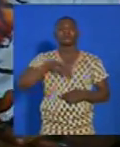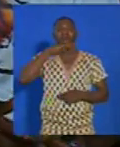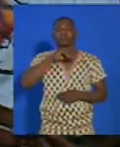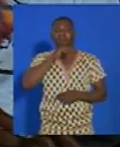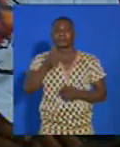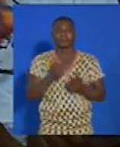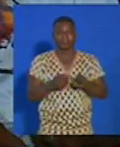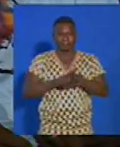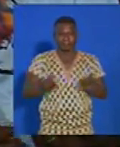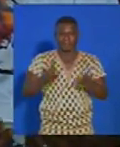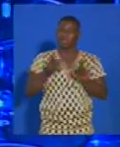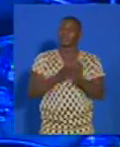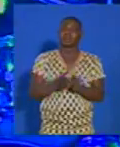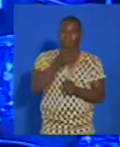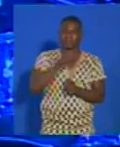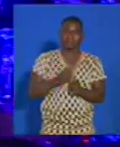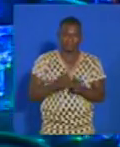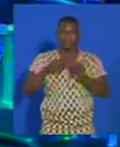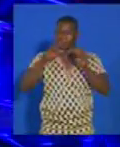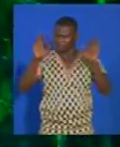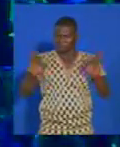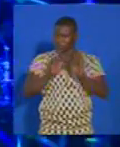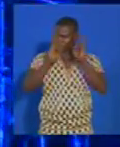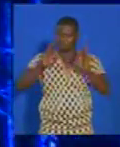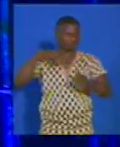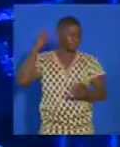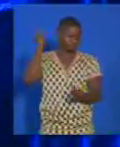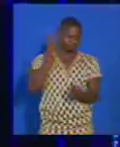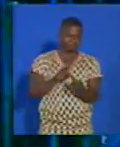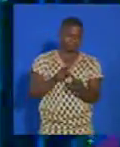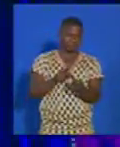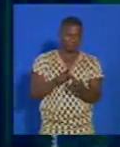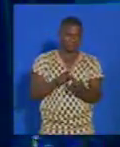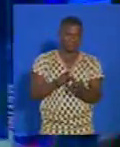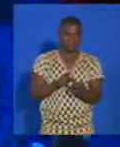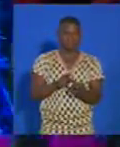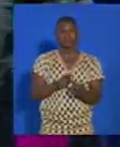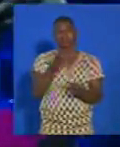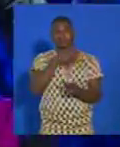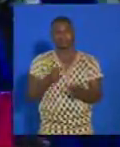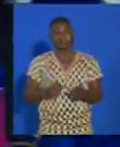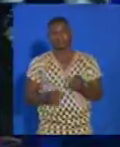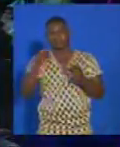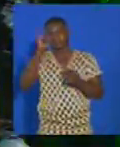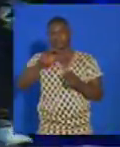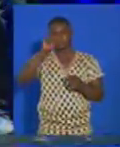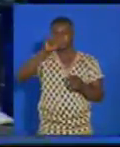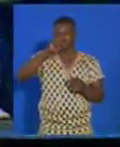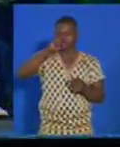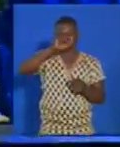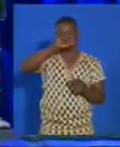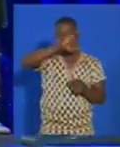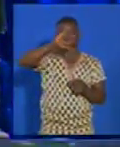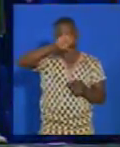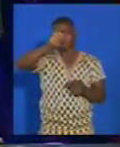organisateurs, mais le show, lui, sera à la hauteur des attentes. De la Jamaïque au Burkina, le message du reggae est toujours